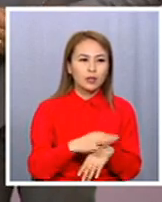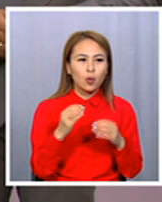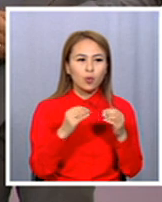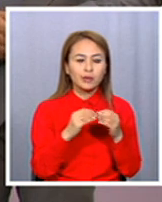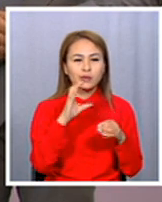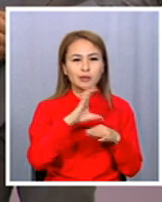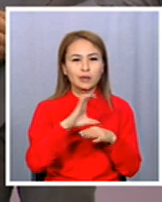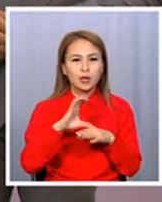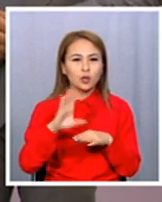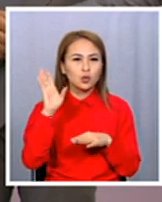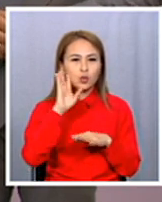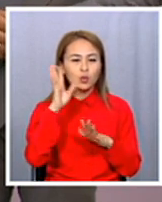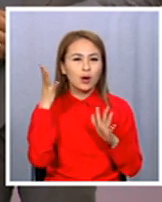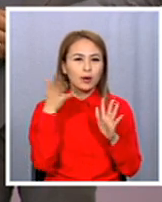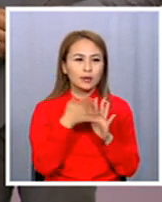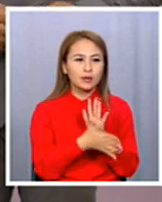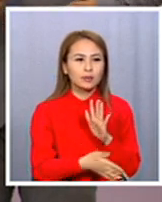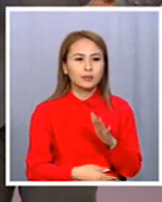су ағады.